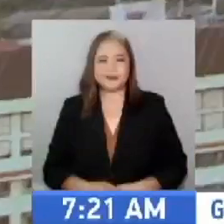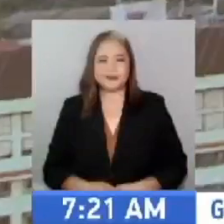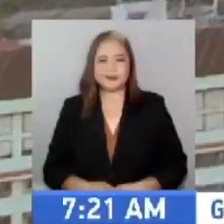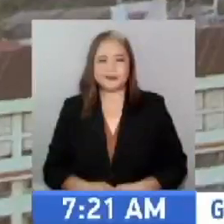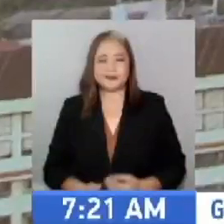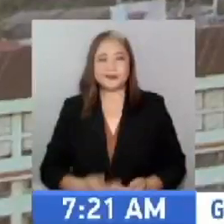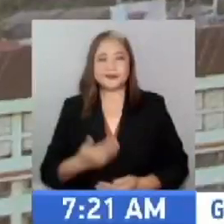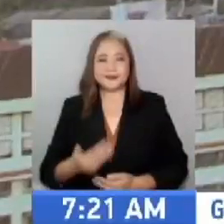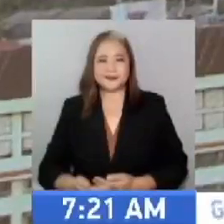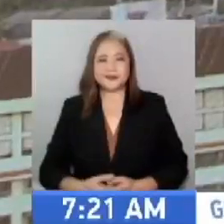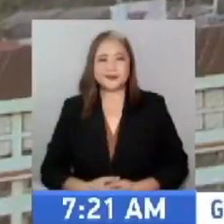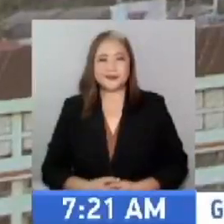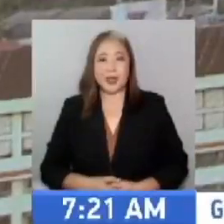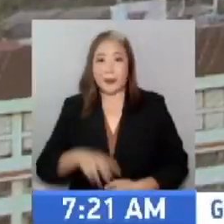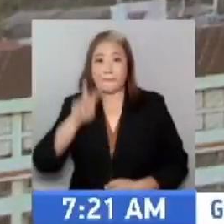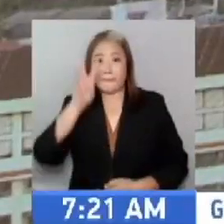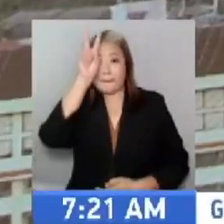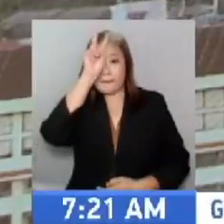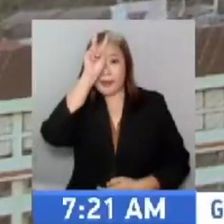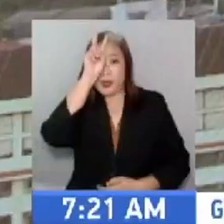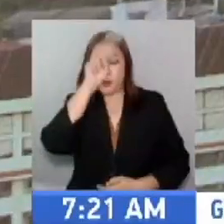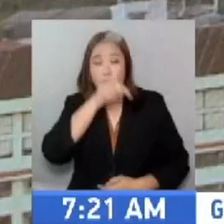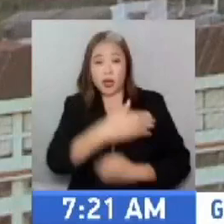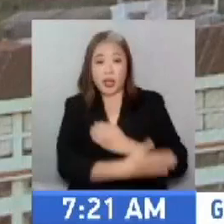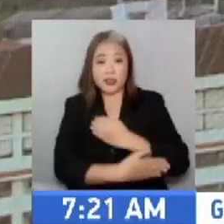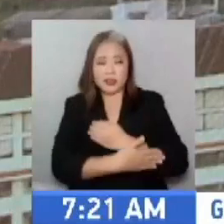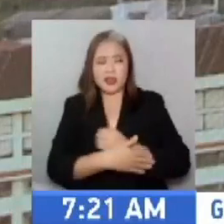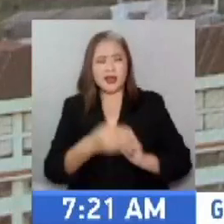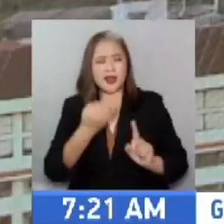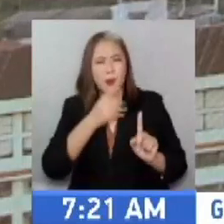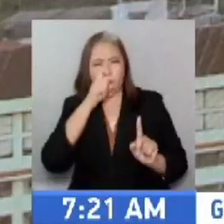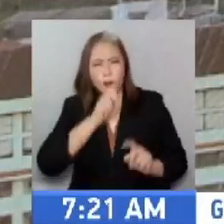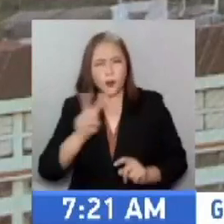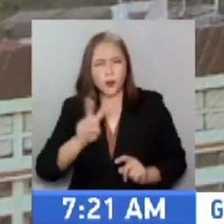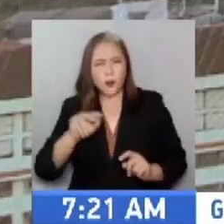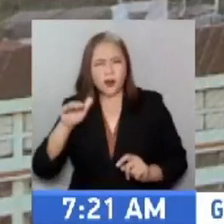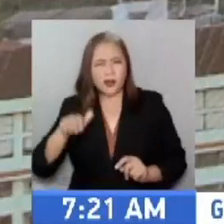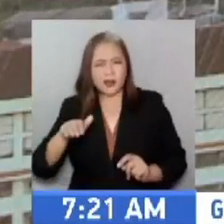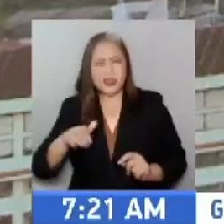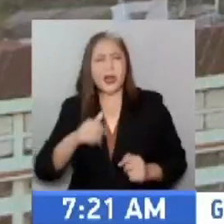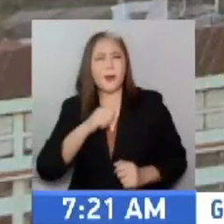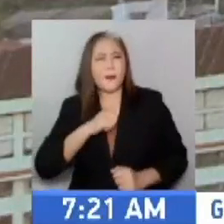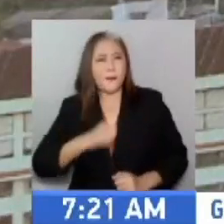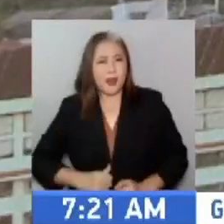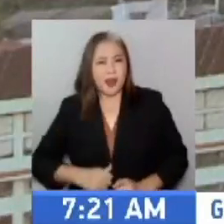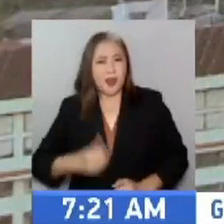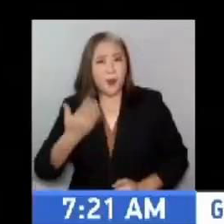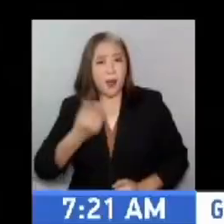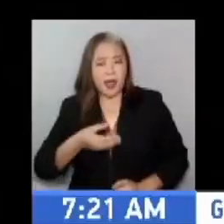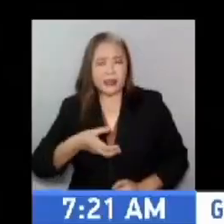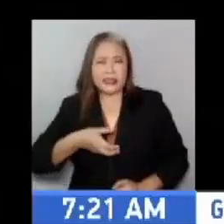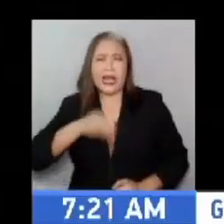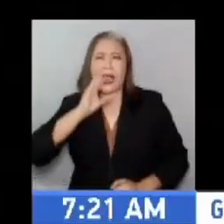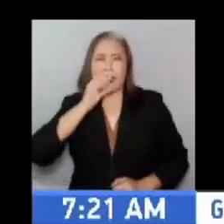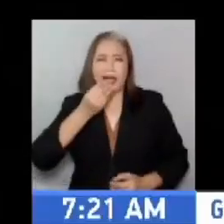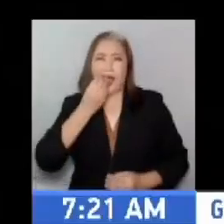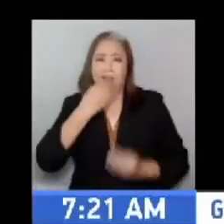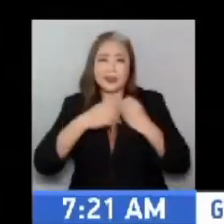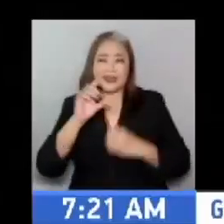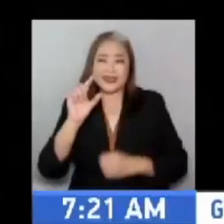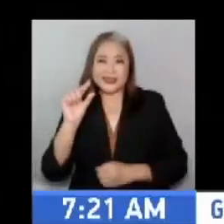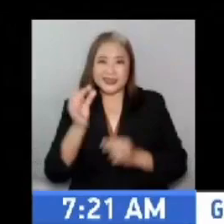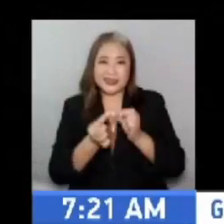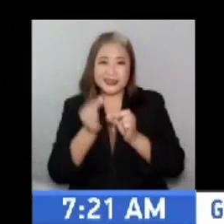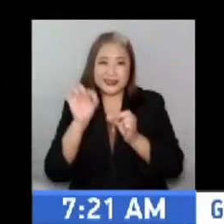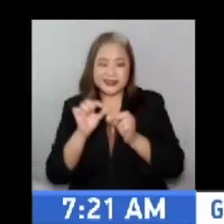Sa Peru, inoperahan ang 2 taong gulang na bata matapos makalulo ng 8 karayom. 2 oras ang inoperahan bago matanggal